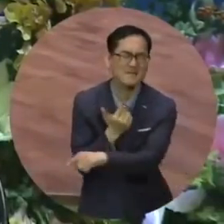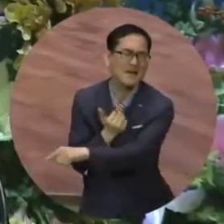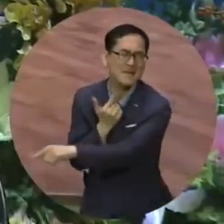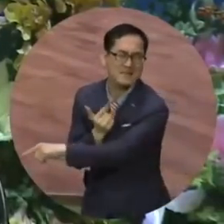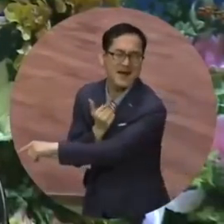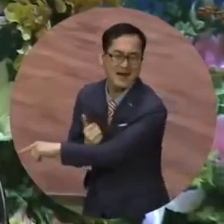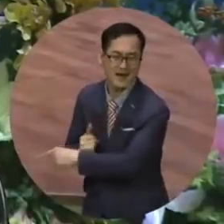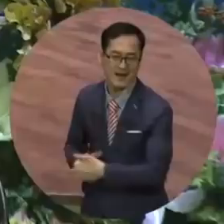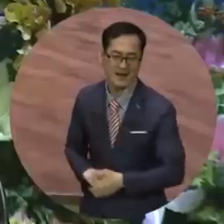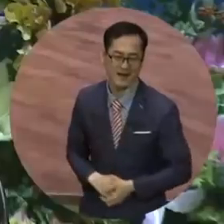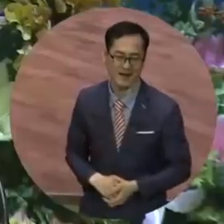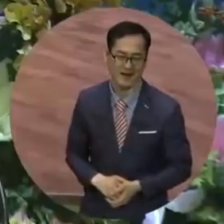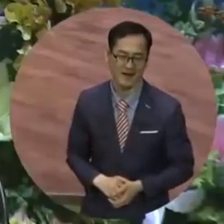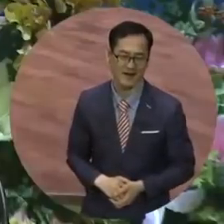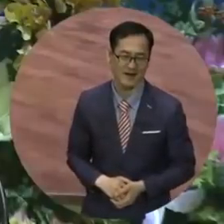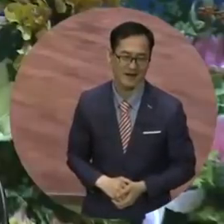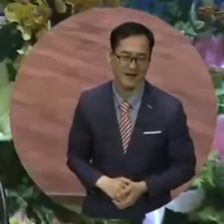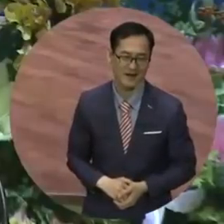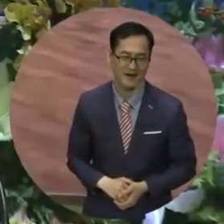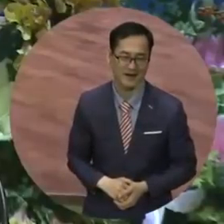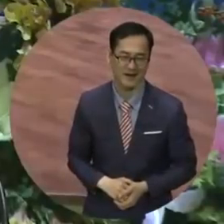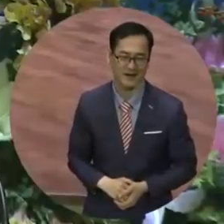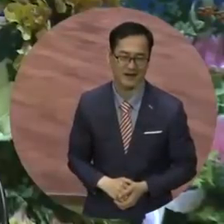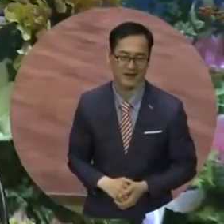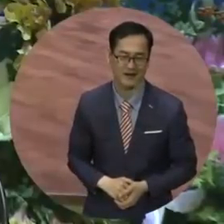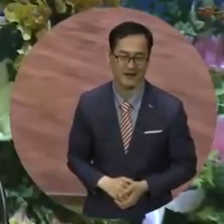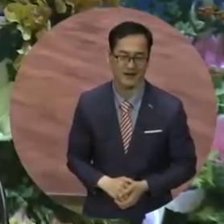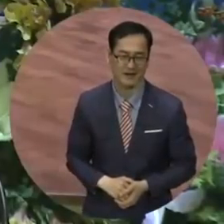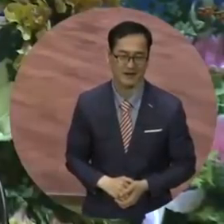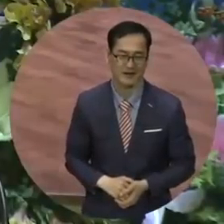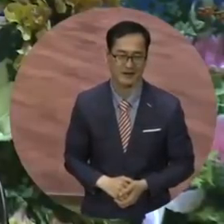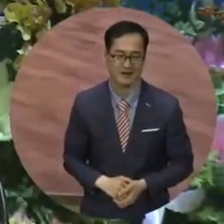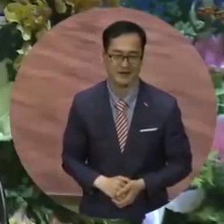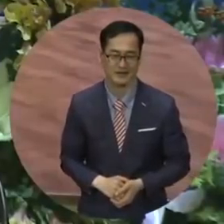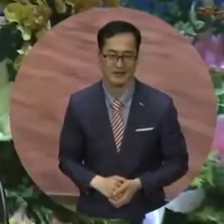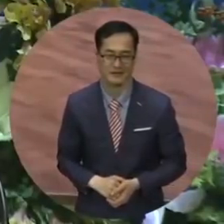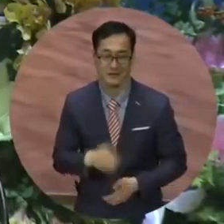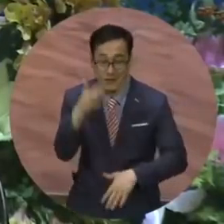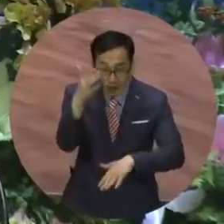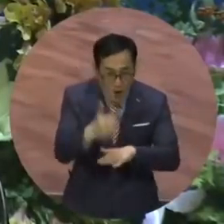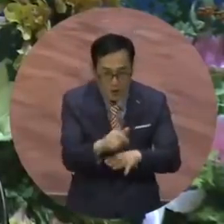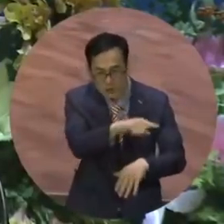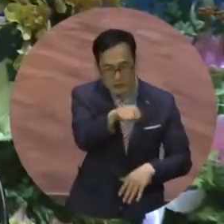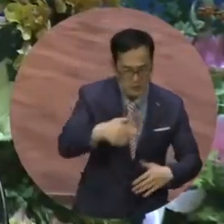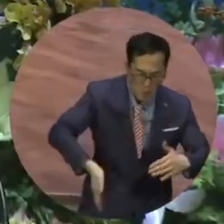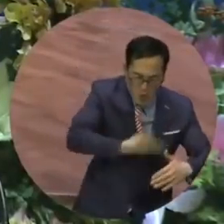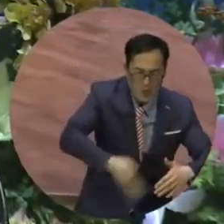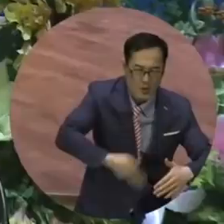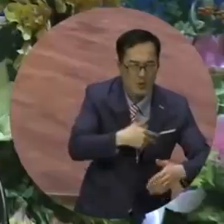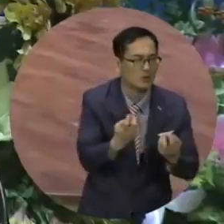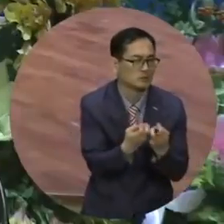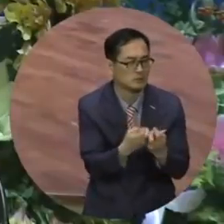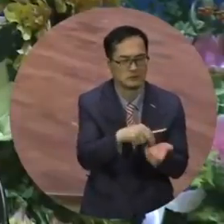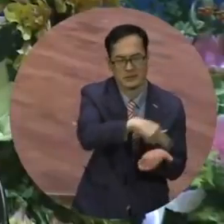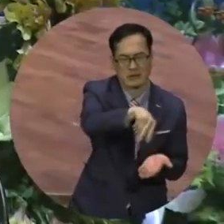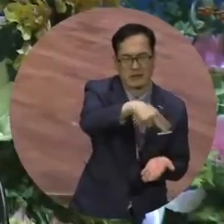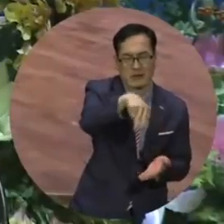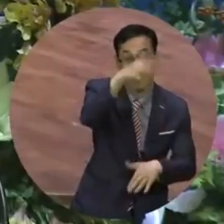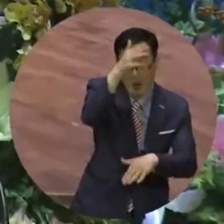술이 뭐 술, 막 세상에 놀 것 다 놓은 사람들이 지금 다 변화돼가 여기 지금 장로로 다.